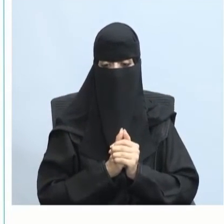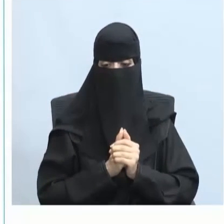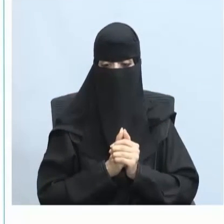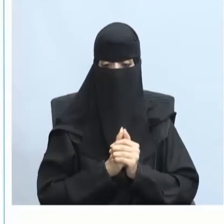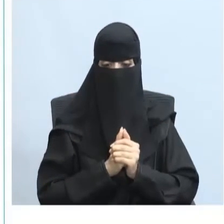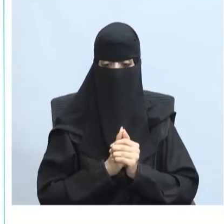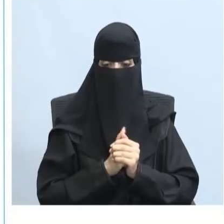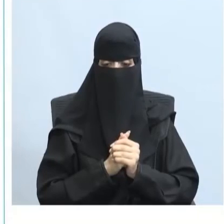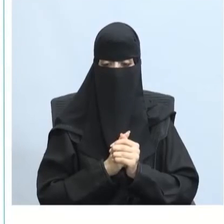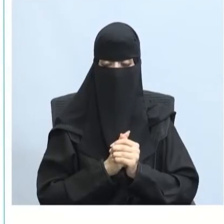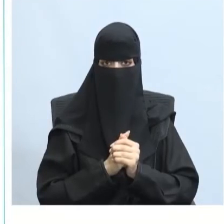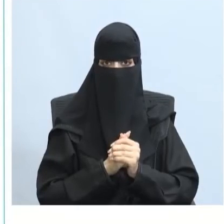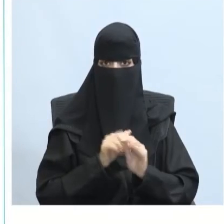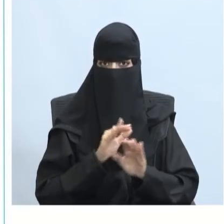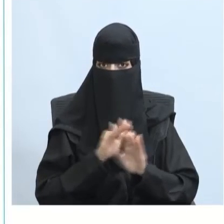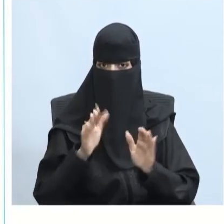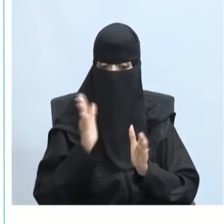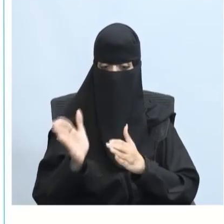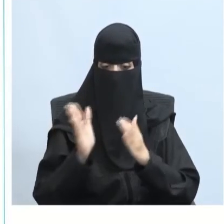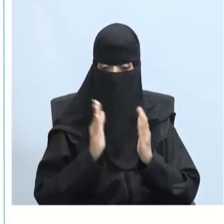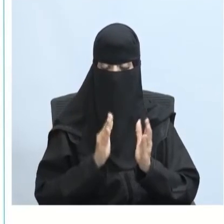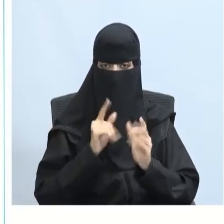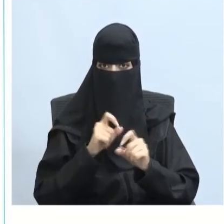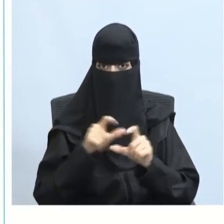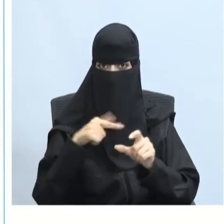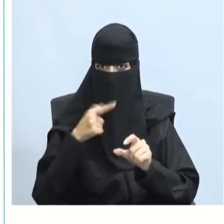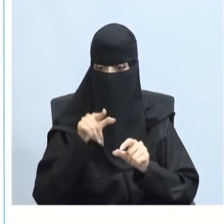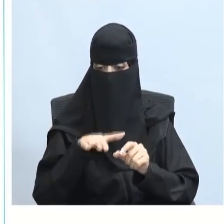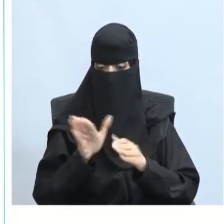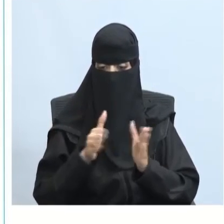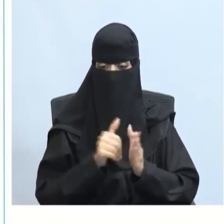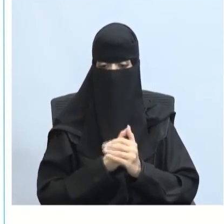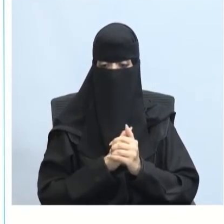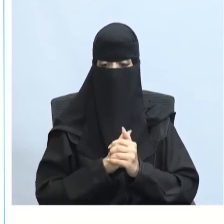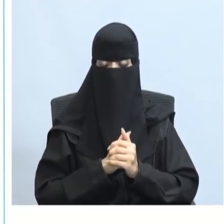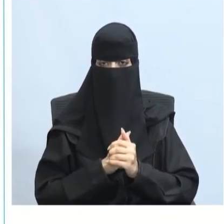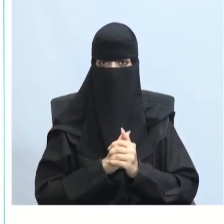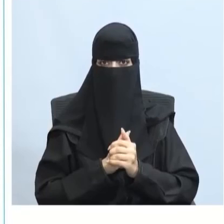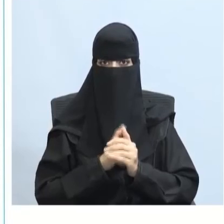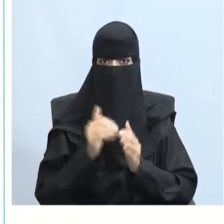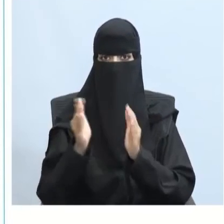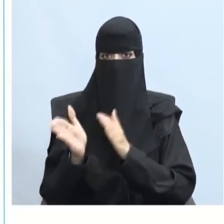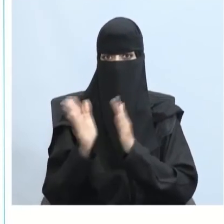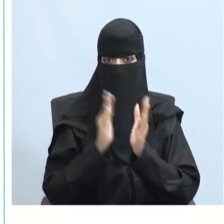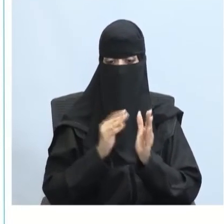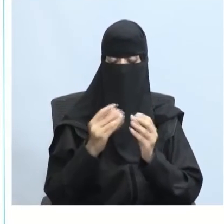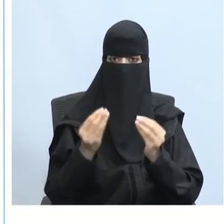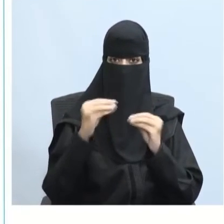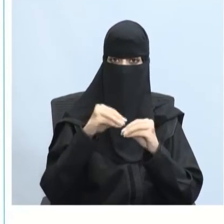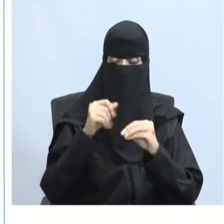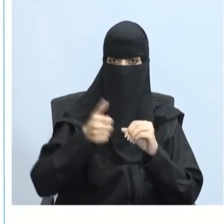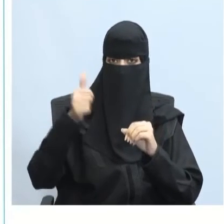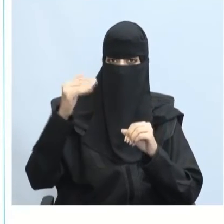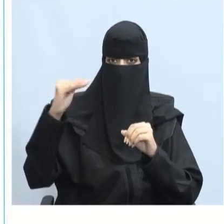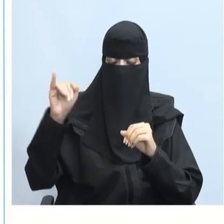شارت تعين الادوار هي ذكرتها امامك بعد اضافتها احمد